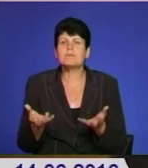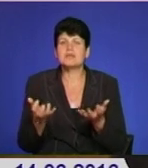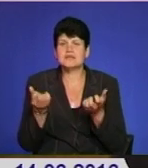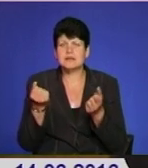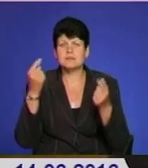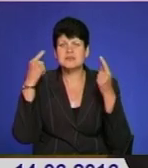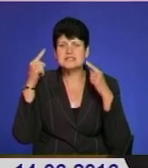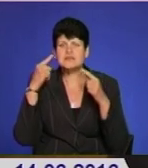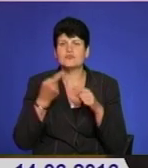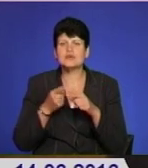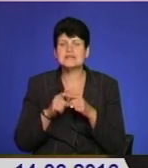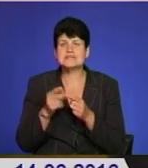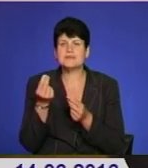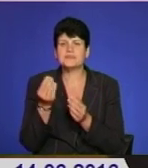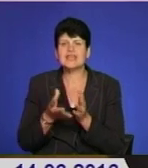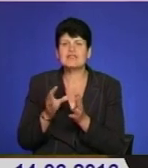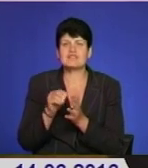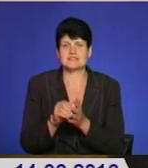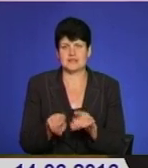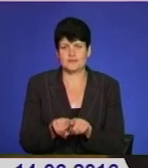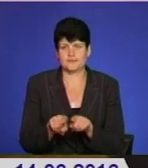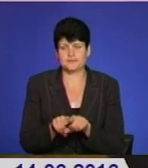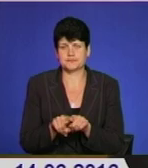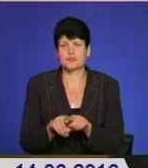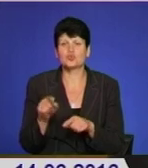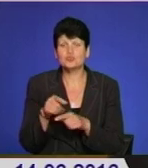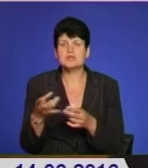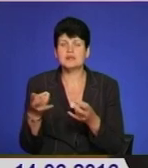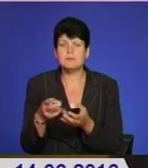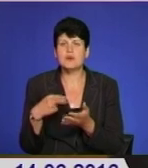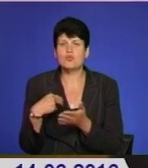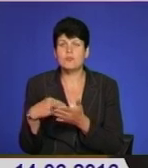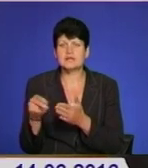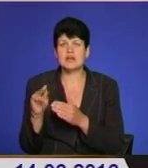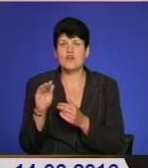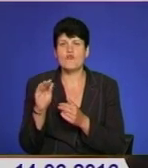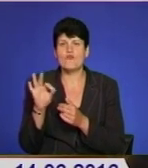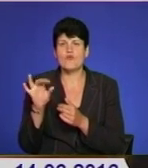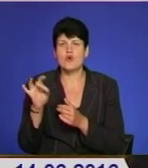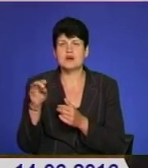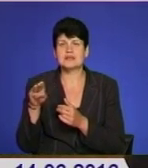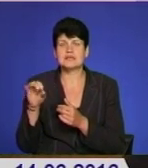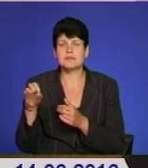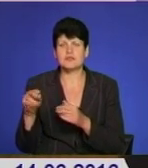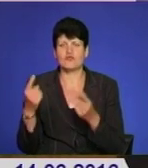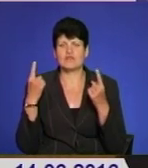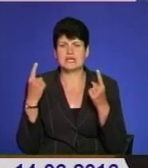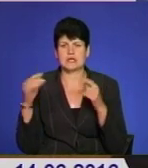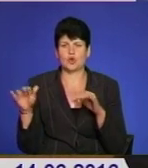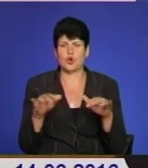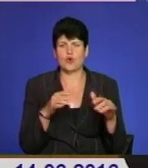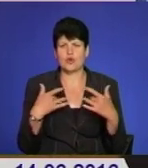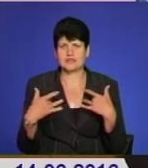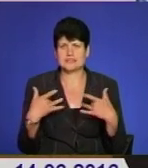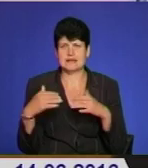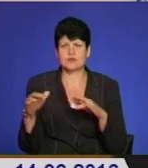– це є інвестиція. І ось тут потрібно придбати фортепіано. Великий концертний інструмент, тепер це